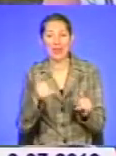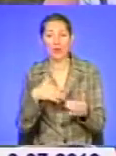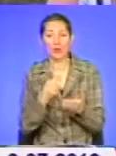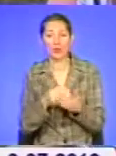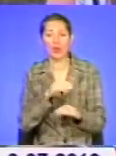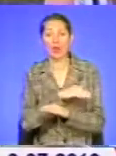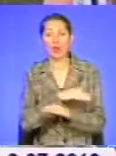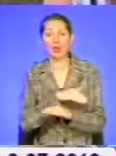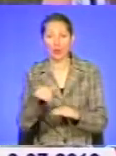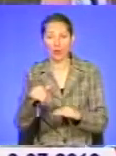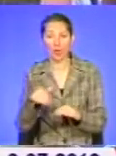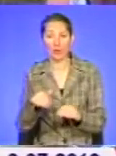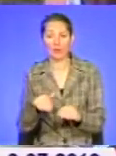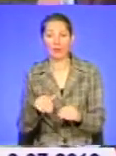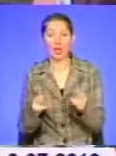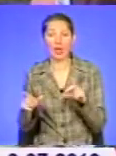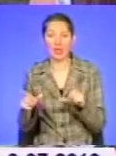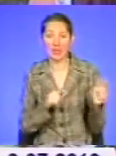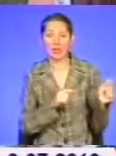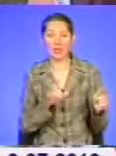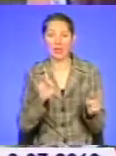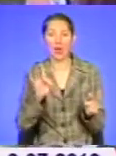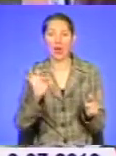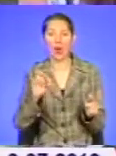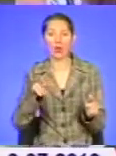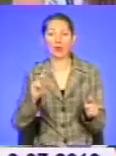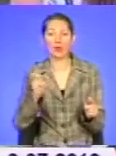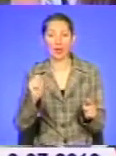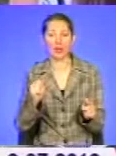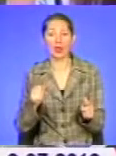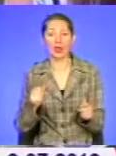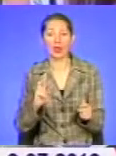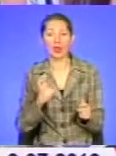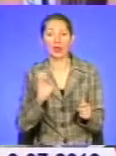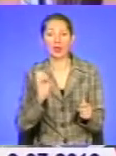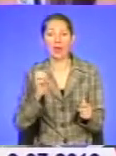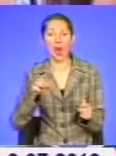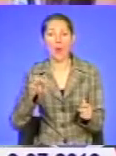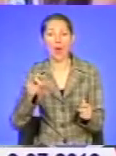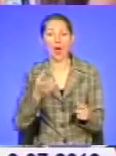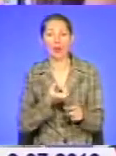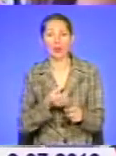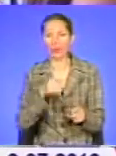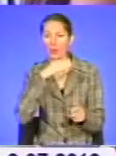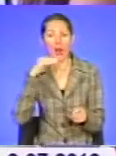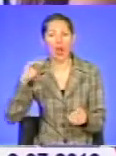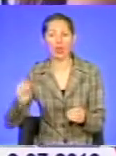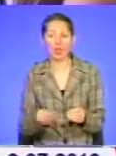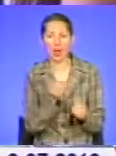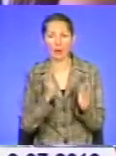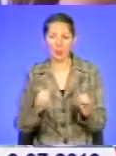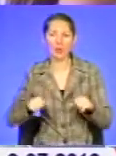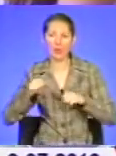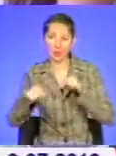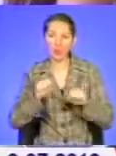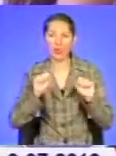їздити ні на роликах, ні на самокаті, бо дуже погана дорога, там багато ям, тільки на велосипеді можу.